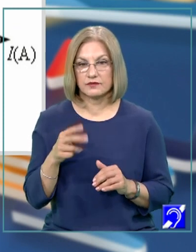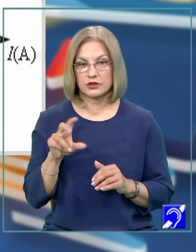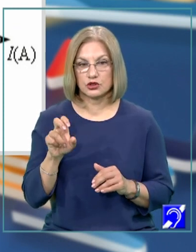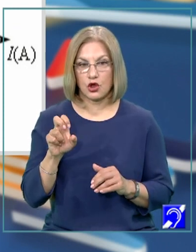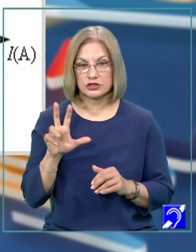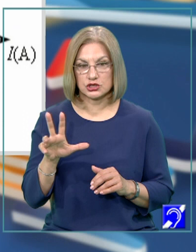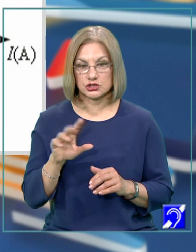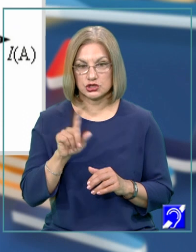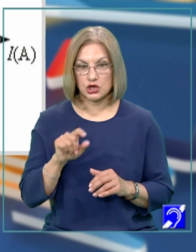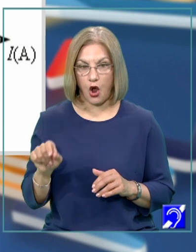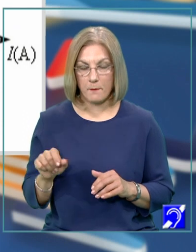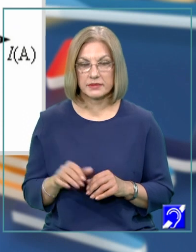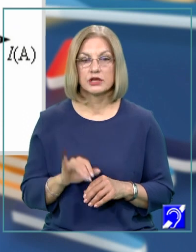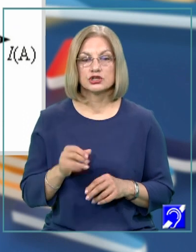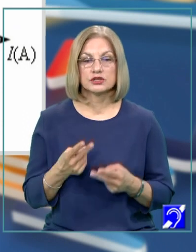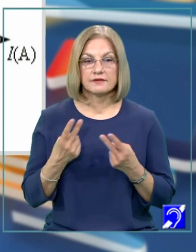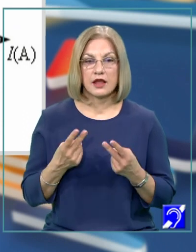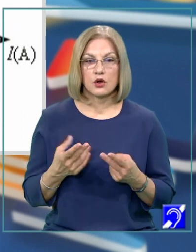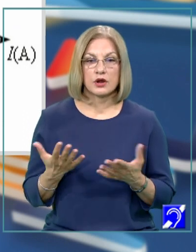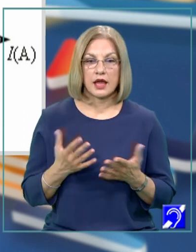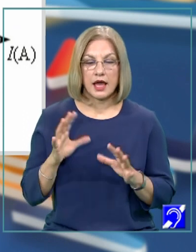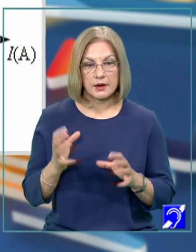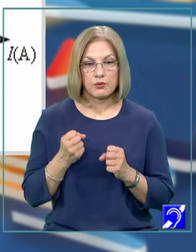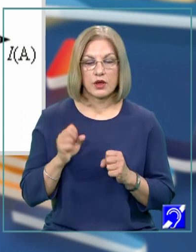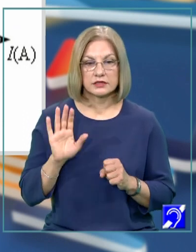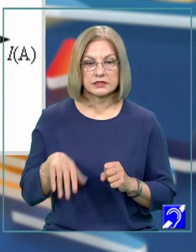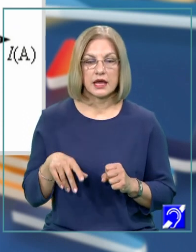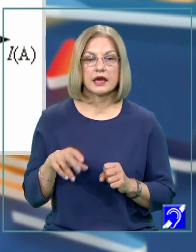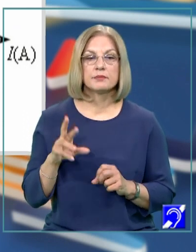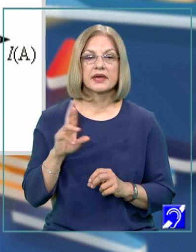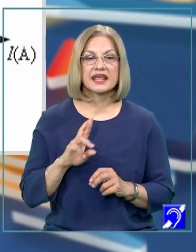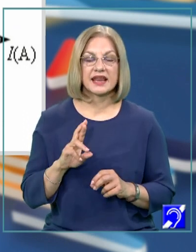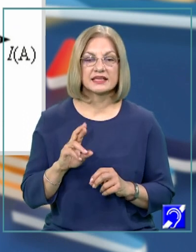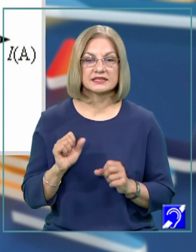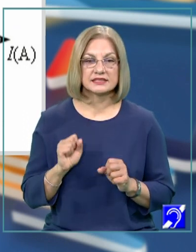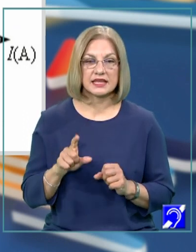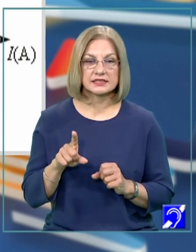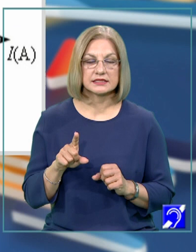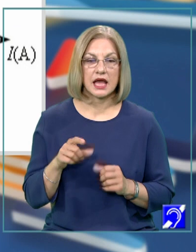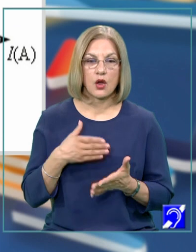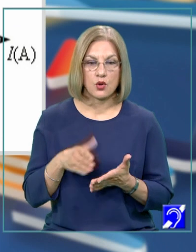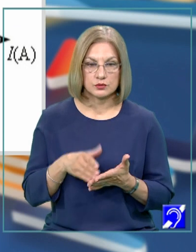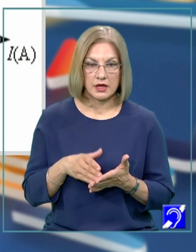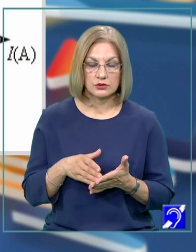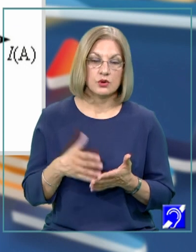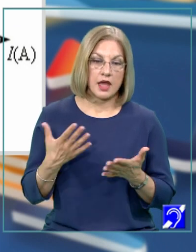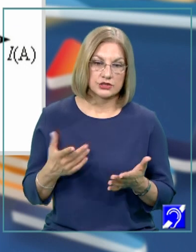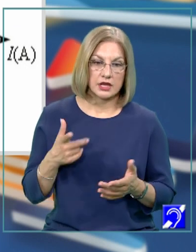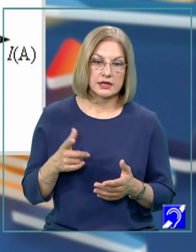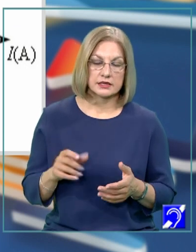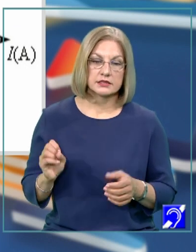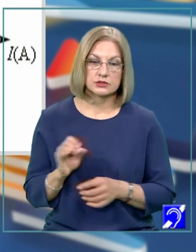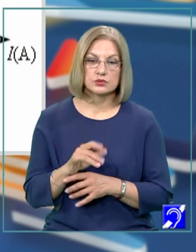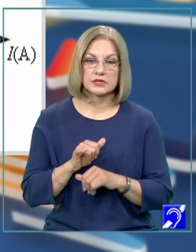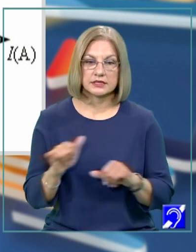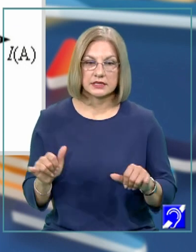și valorile pe care le poate avea rezistență a Consumatorului astfel încât sursa să dezvolte în